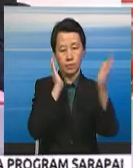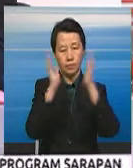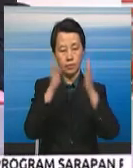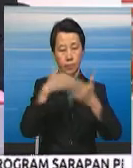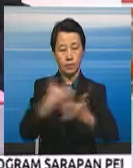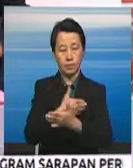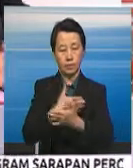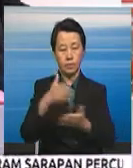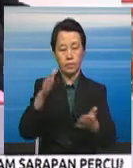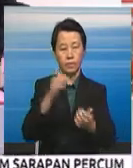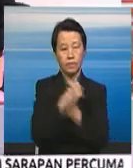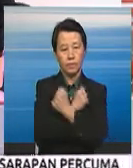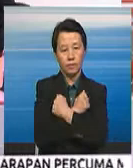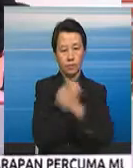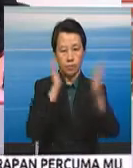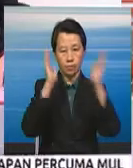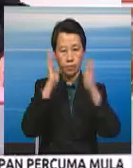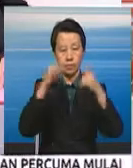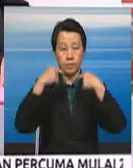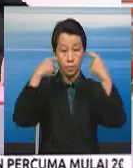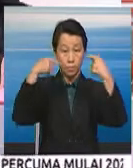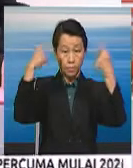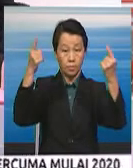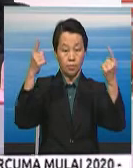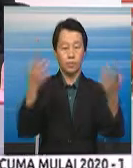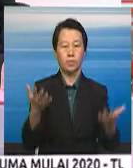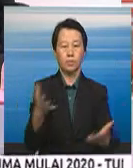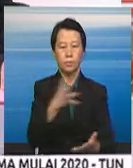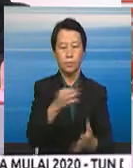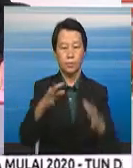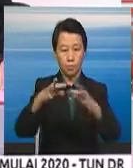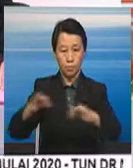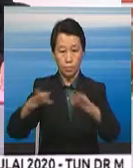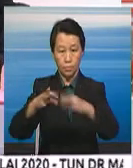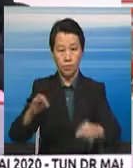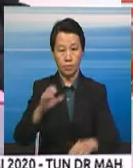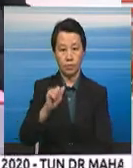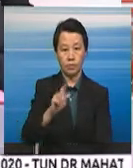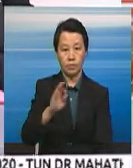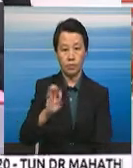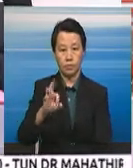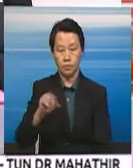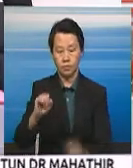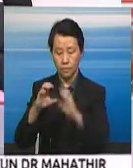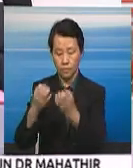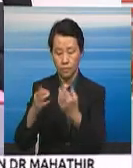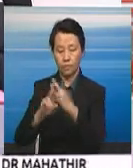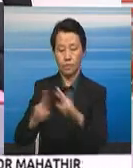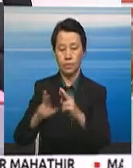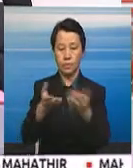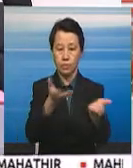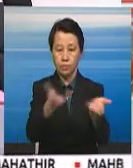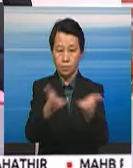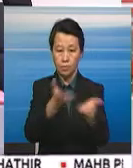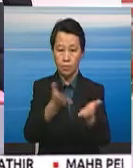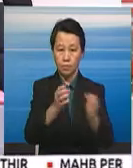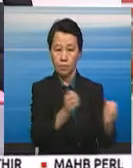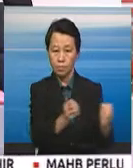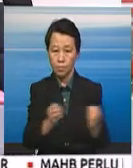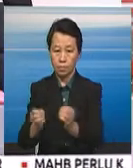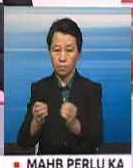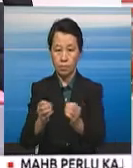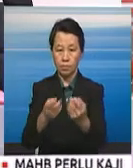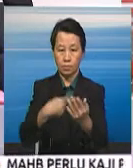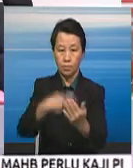Patriotik Jaya Sayangi Malaysiaku. Juga kisah Afro, sebuah platform penyediaan perkhidmatan penganjuran